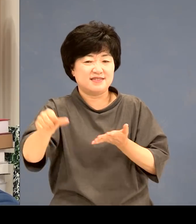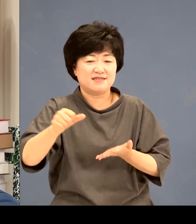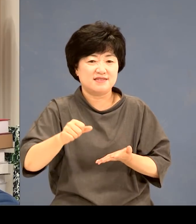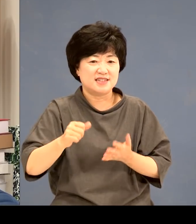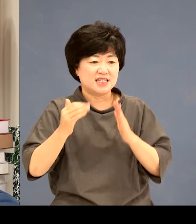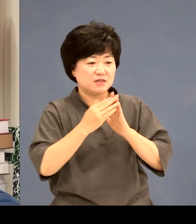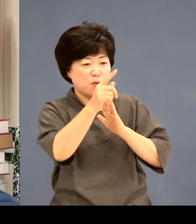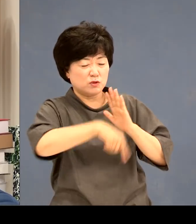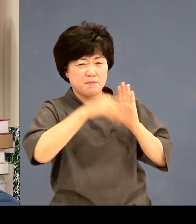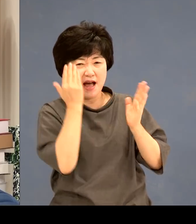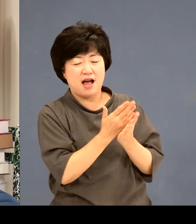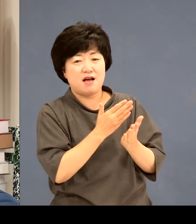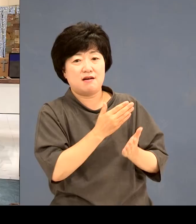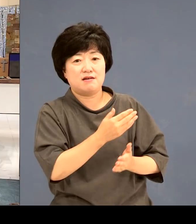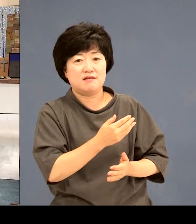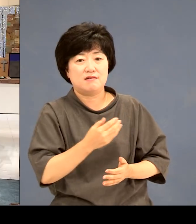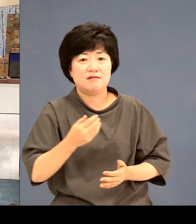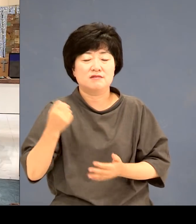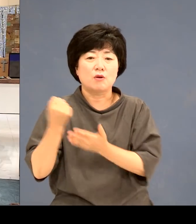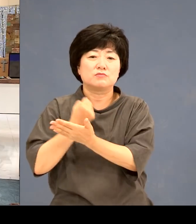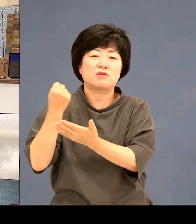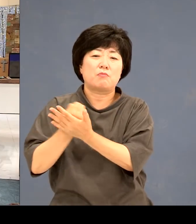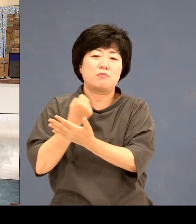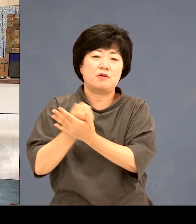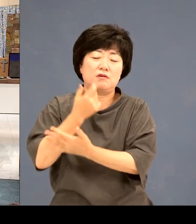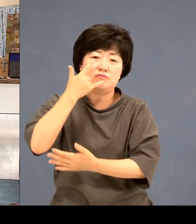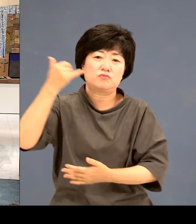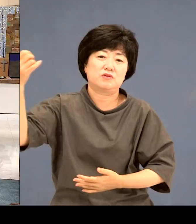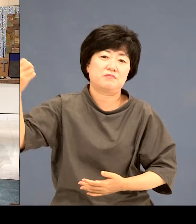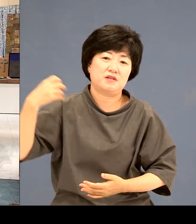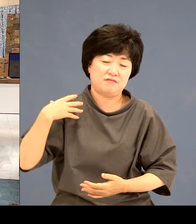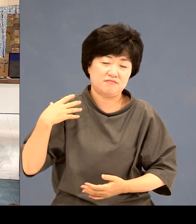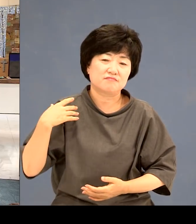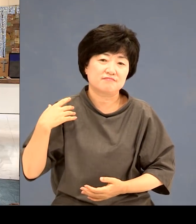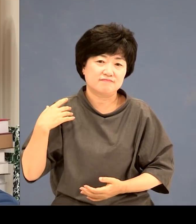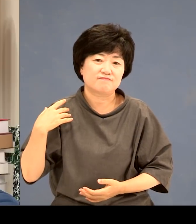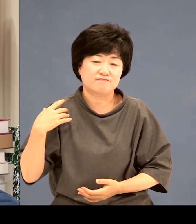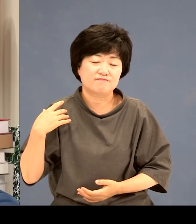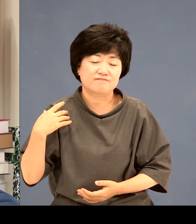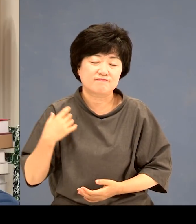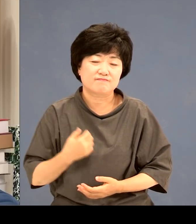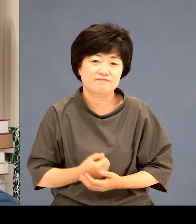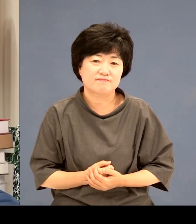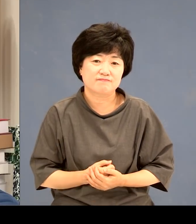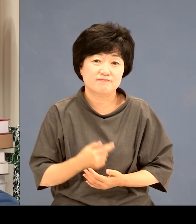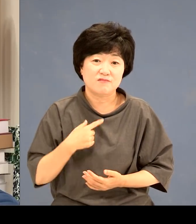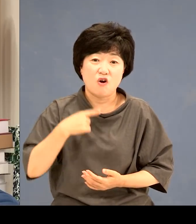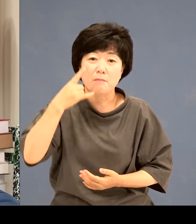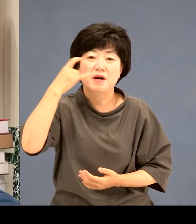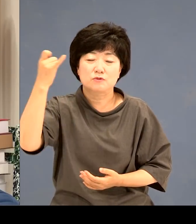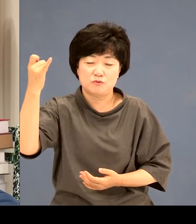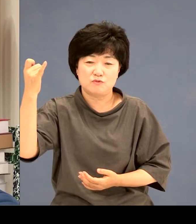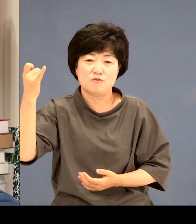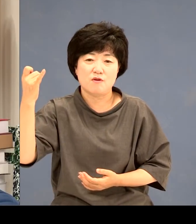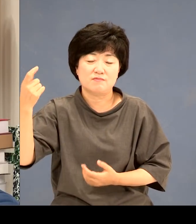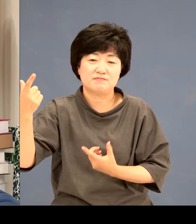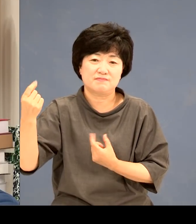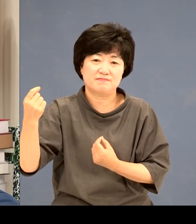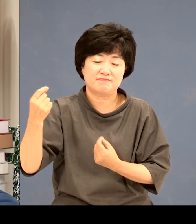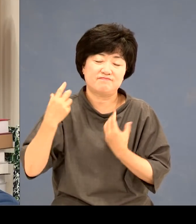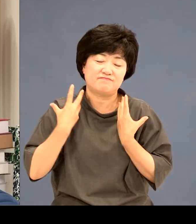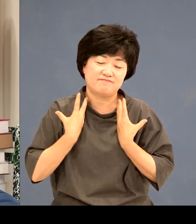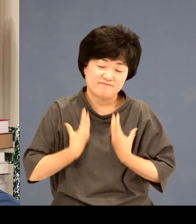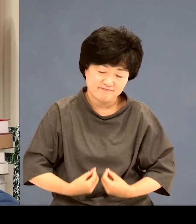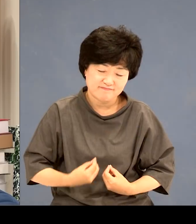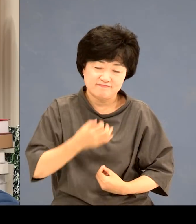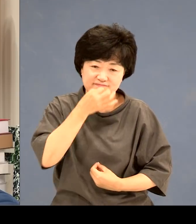아니다. 오지 말라고. 너무 이제 서운하셨겠다. 네, 그렇게 이제 굉장히 그렇게 말씀하셨고 저희